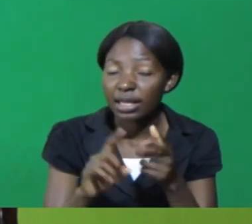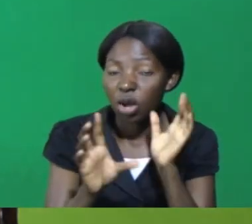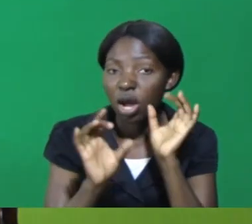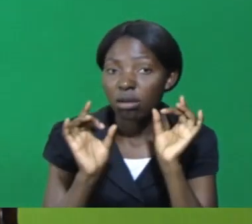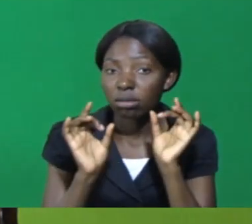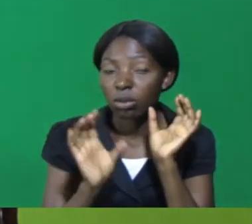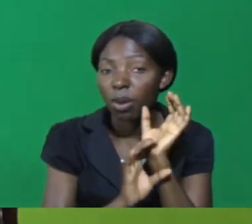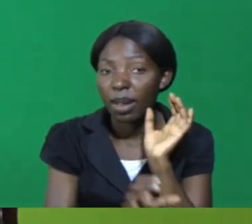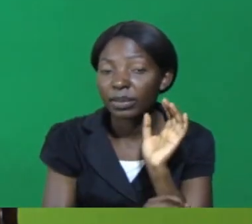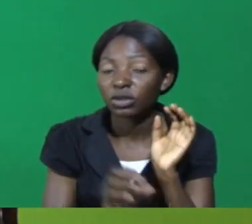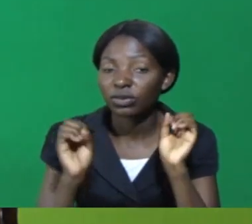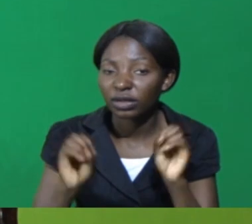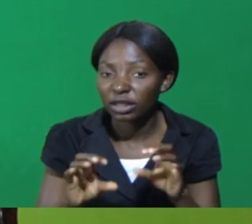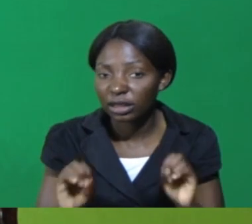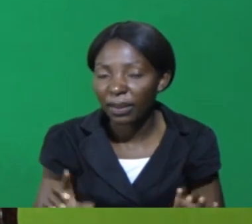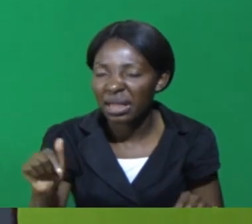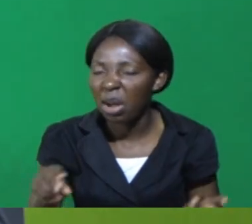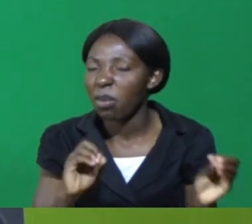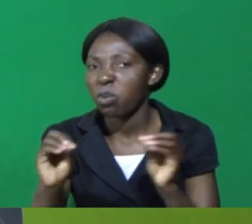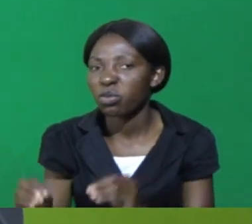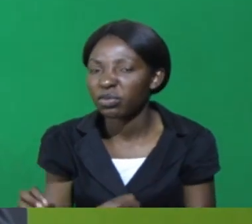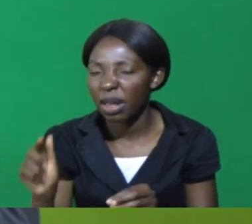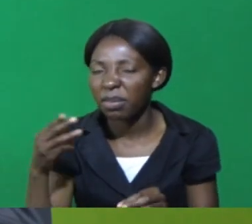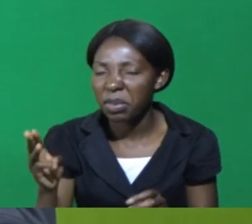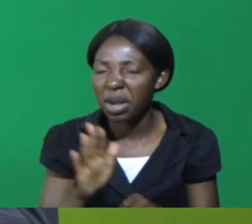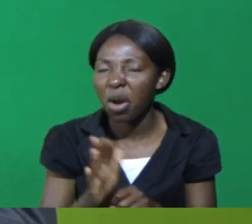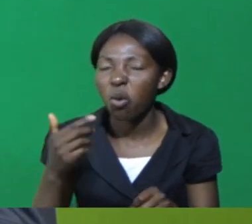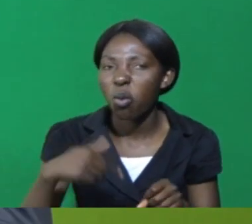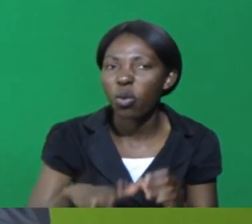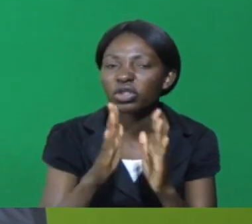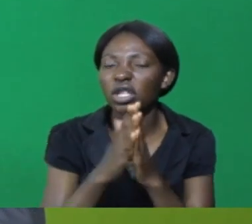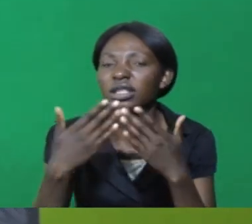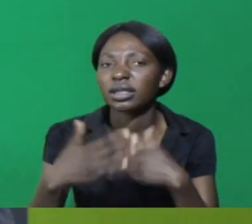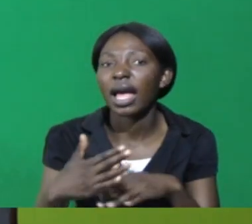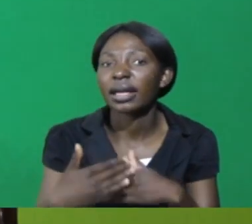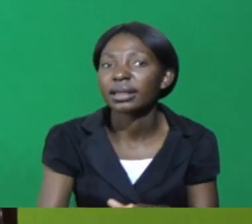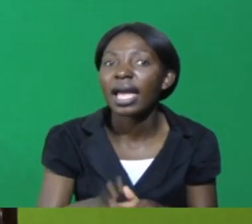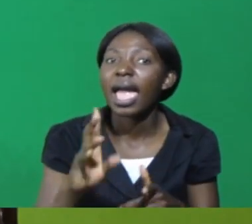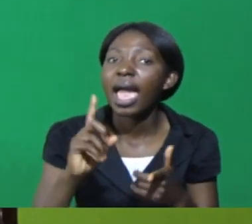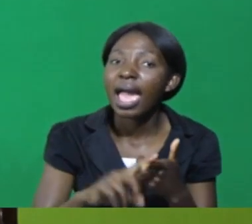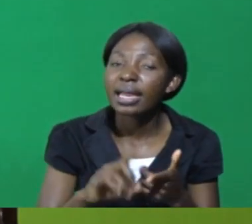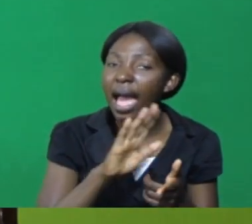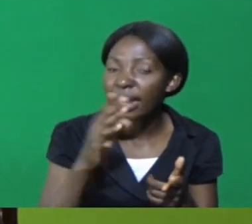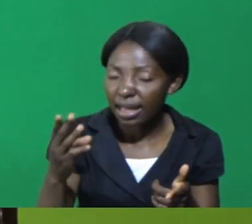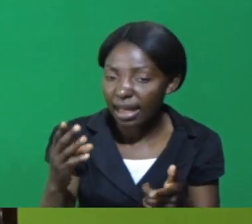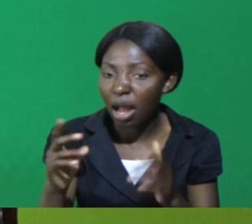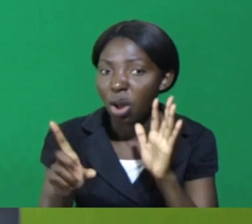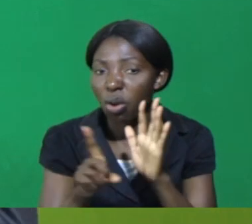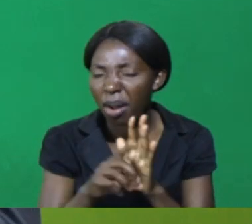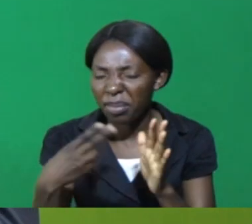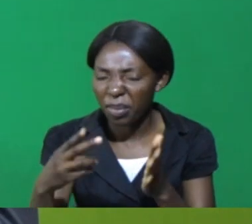vakuchengeta Sunday maKristu nazo, yes, wakatochinjwa ende zveshuwa kune mumwe mutemo uri kuti vanhu vakupfugama pamberi pezvifananidzo,